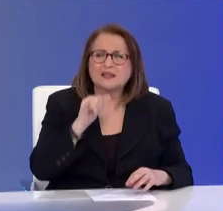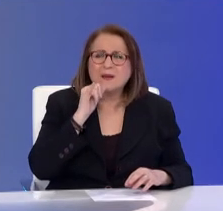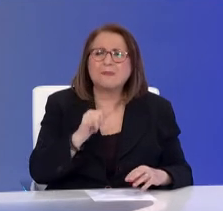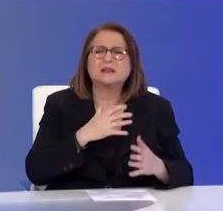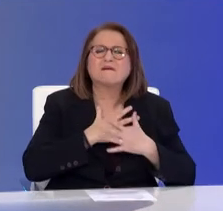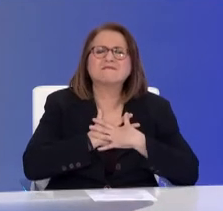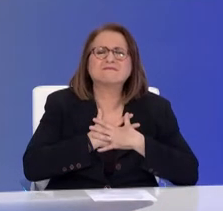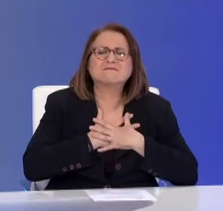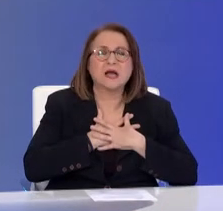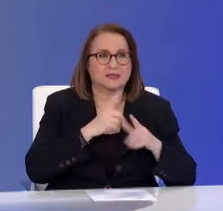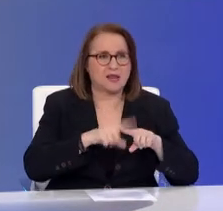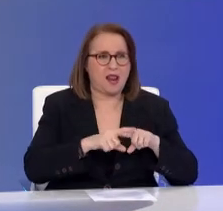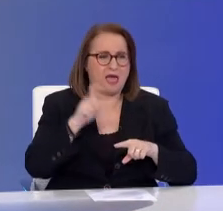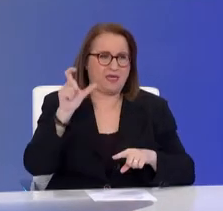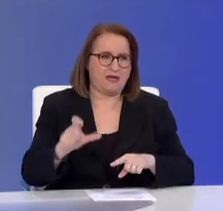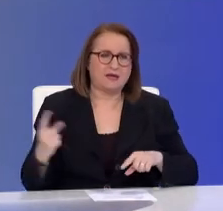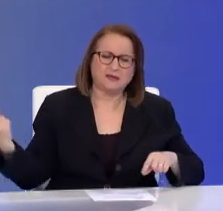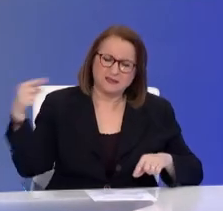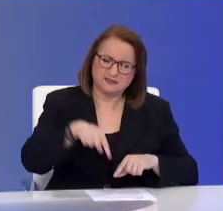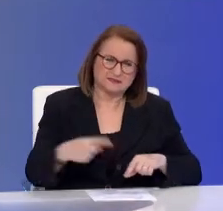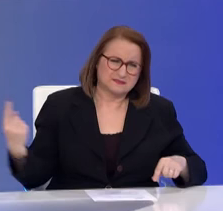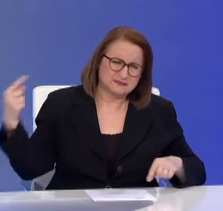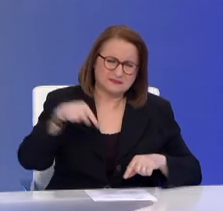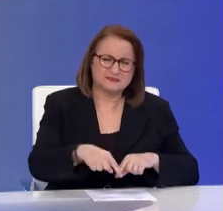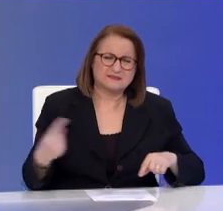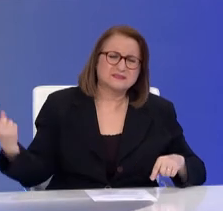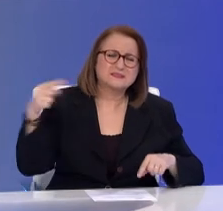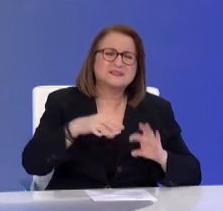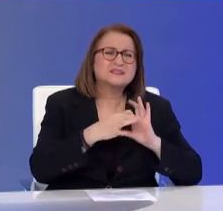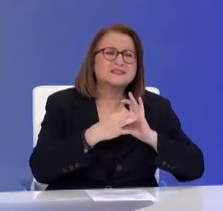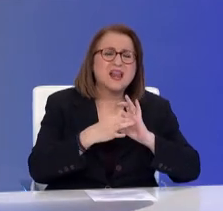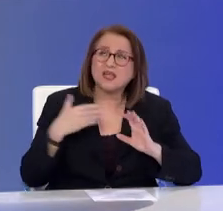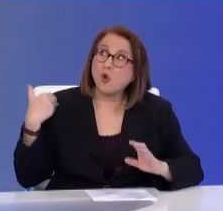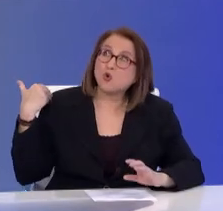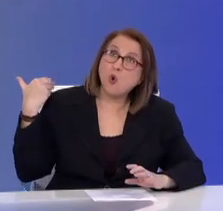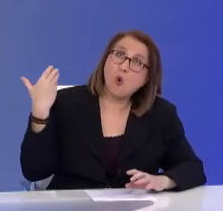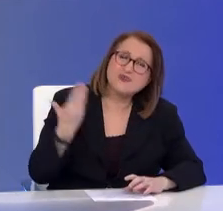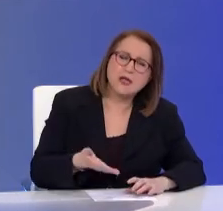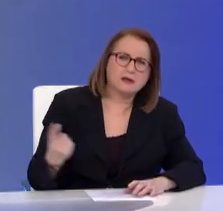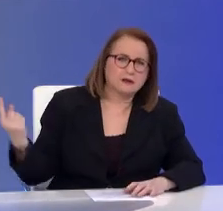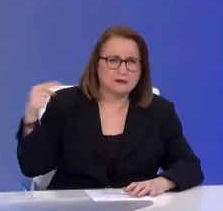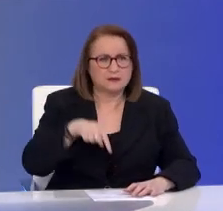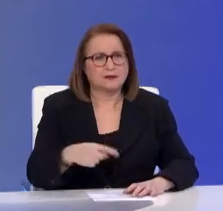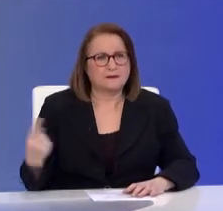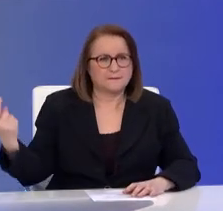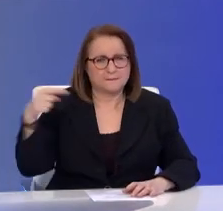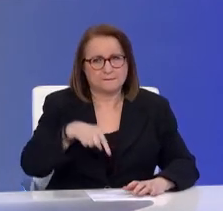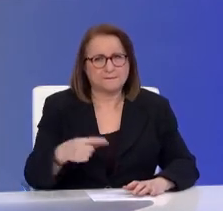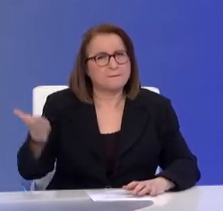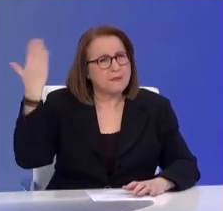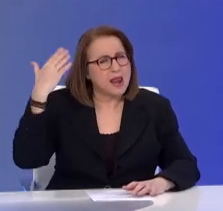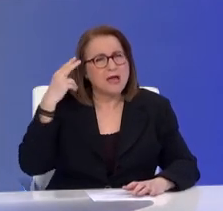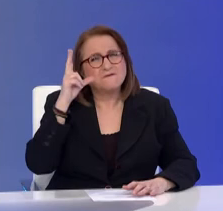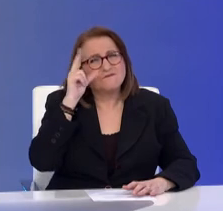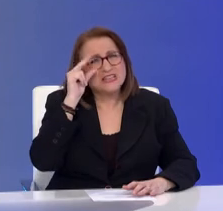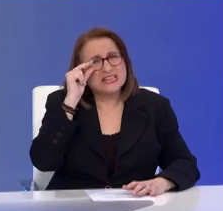συχνός επισκέπτης της. Επισκέπτεται συστηματικά την Ελλάδα, ξεκινώντας ως φοιτητής